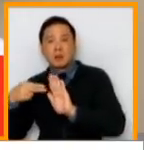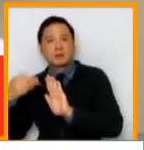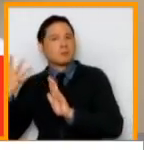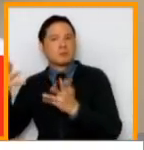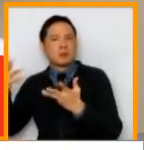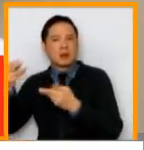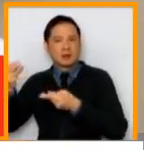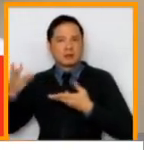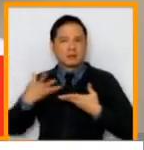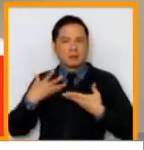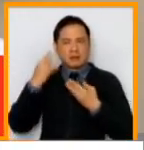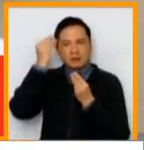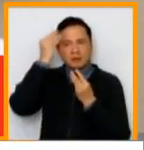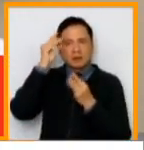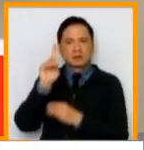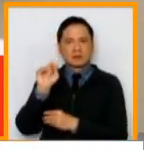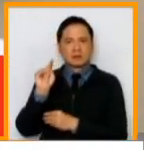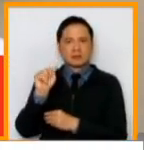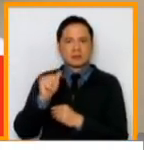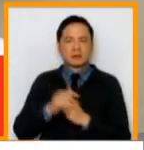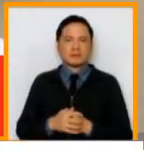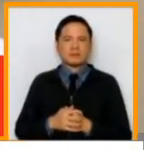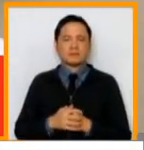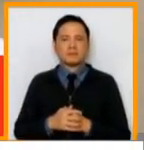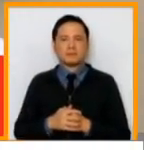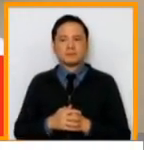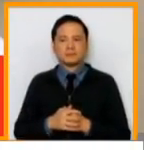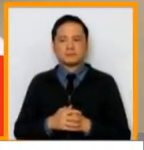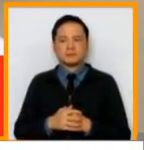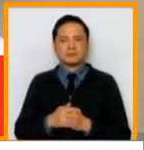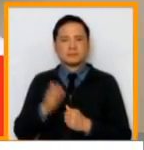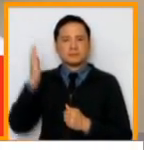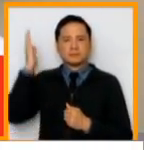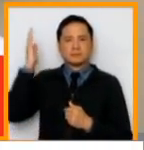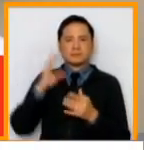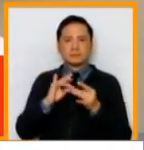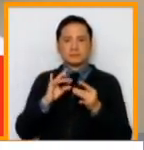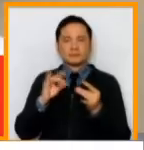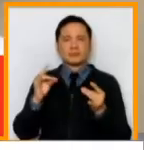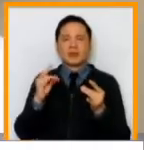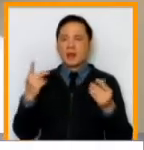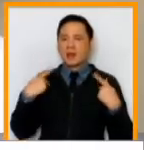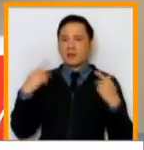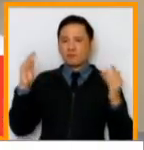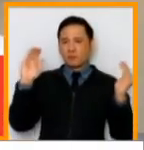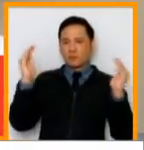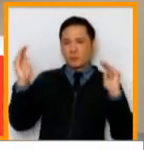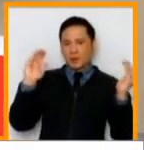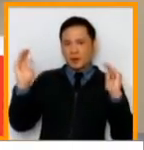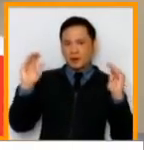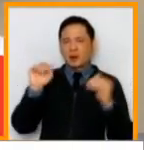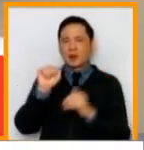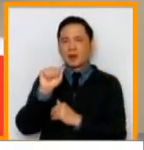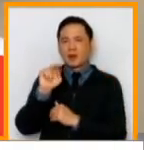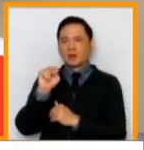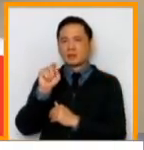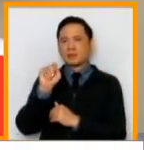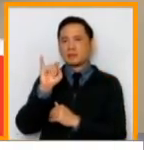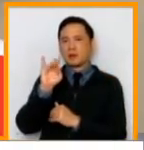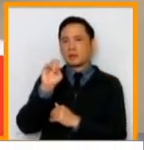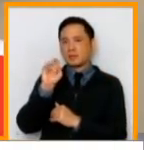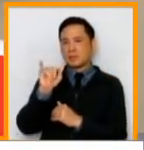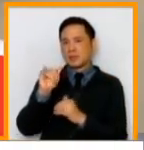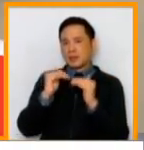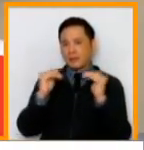blood of those given the vaccine and they compared the antibody level nung binukanahan sila,